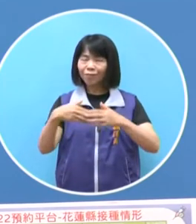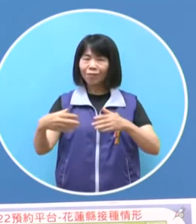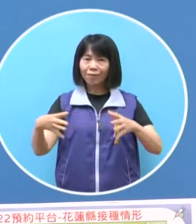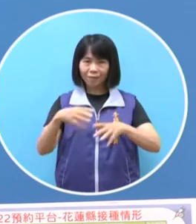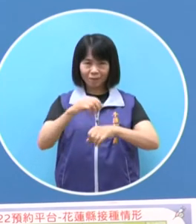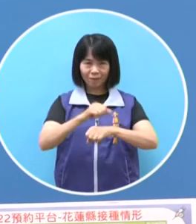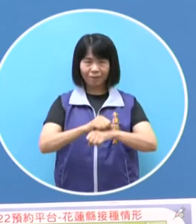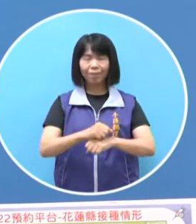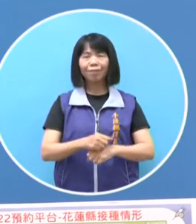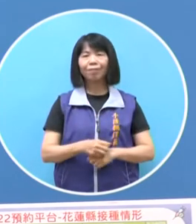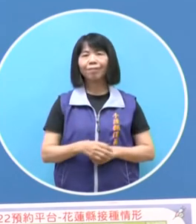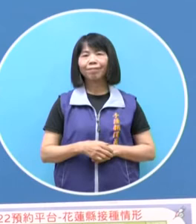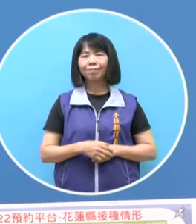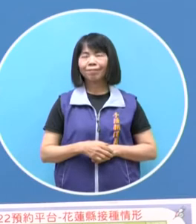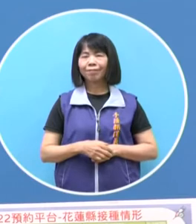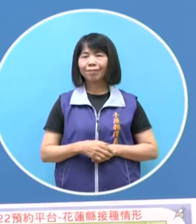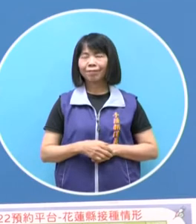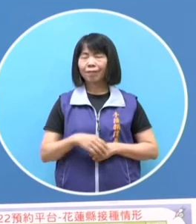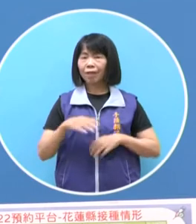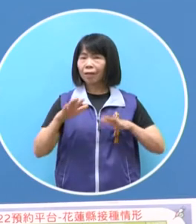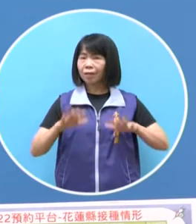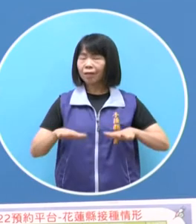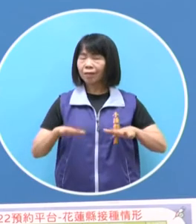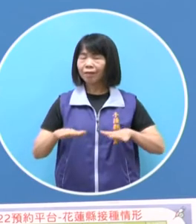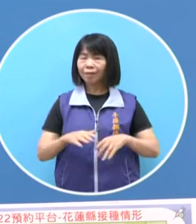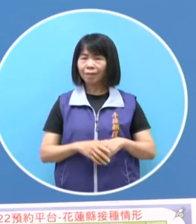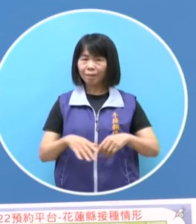结果。那我们今天的覆盖率已经达到